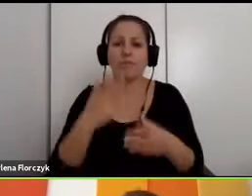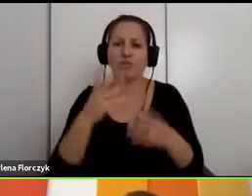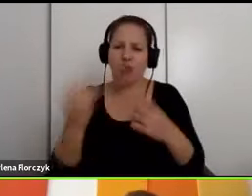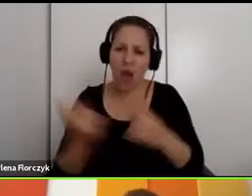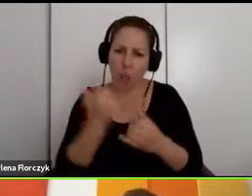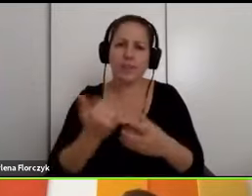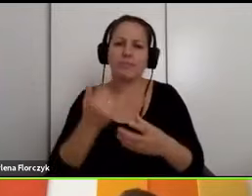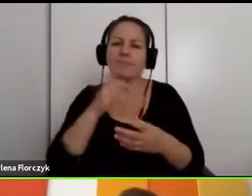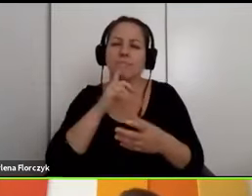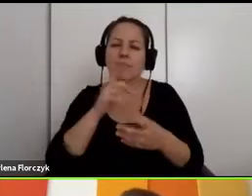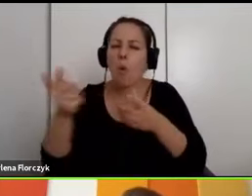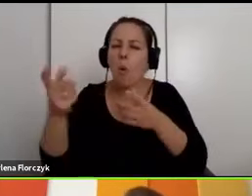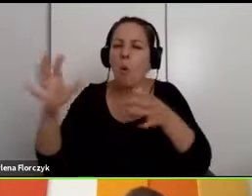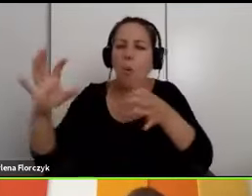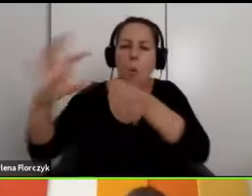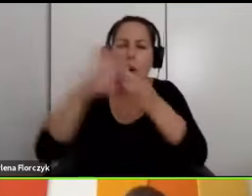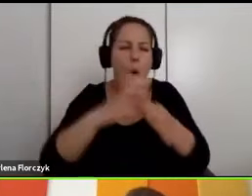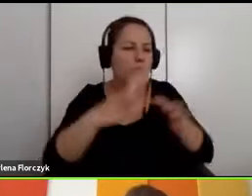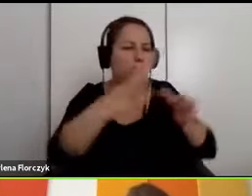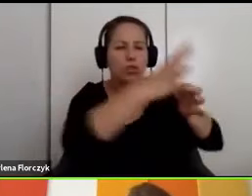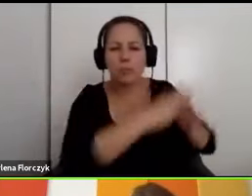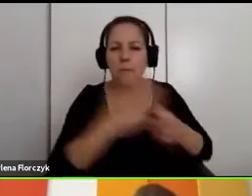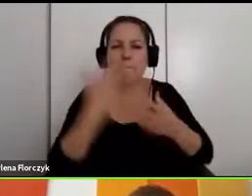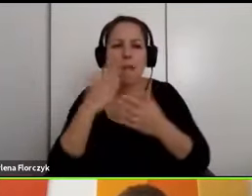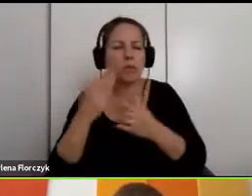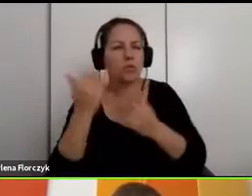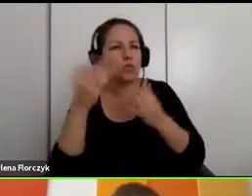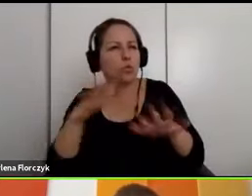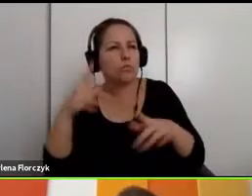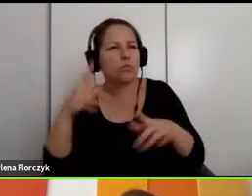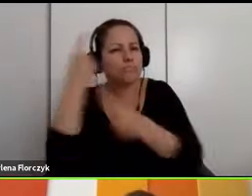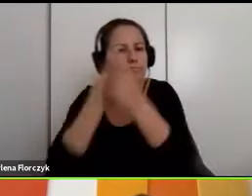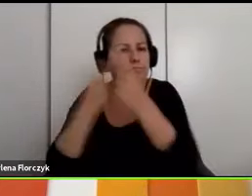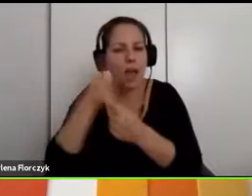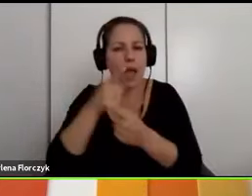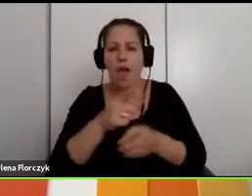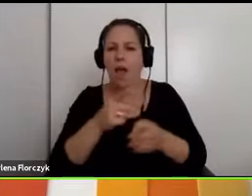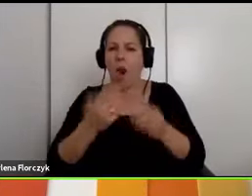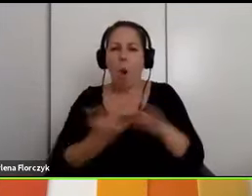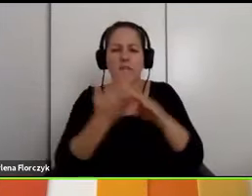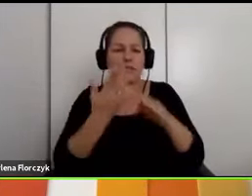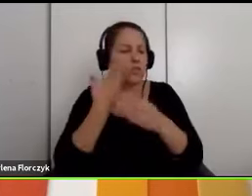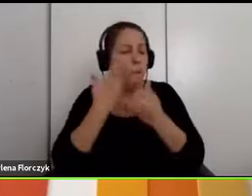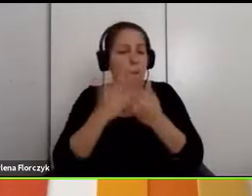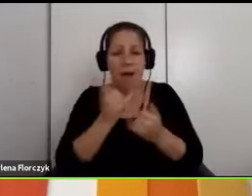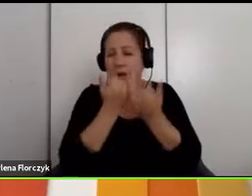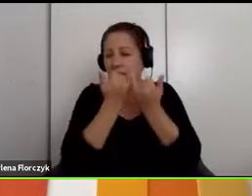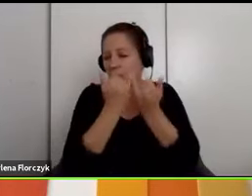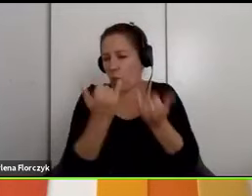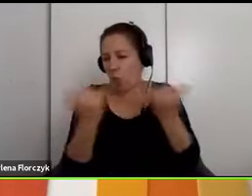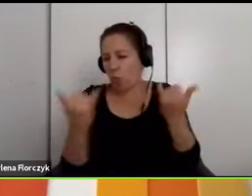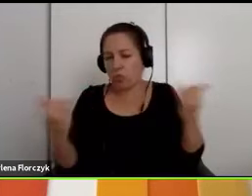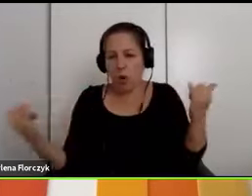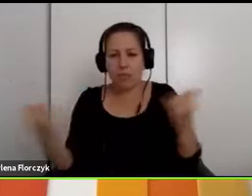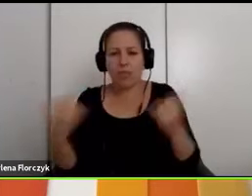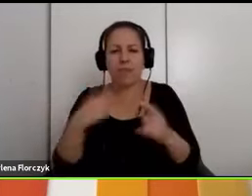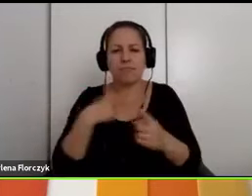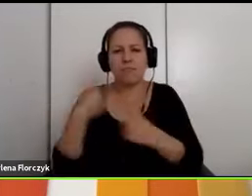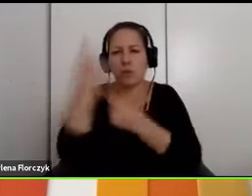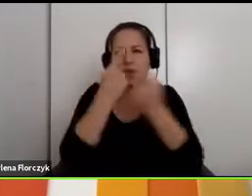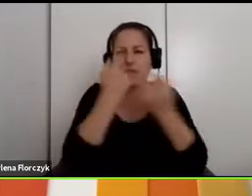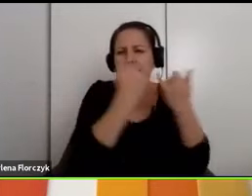i łączyliśmy bardzo dużo podejść, więc Ognisko jest bardzo różnorodne i mamy bardzo różnorodne podejście też